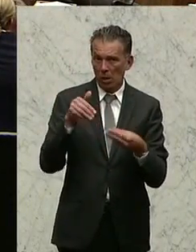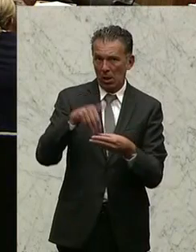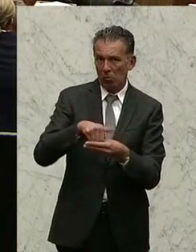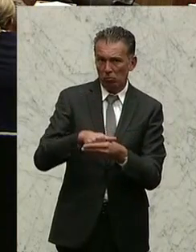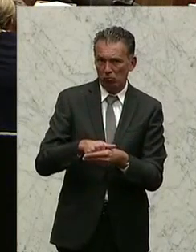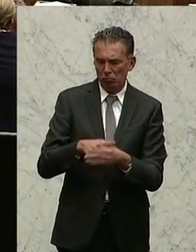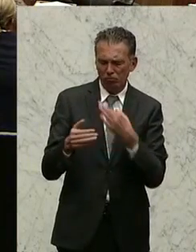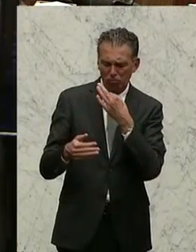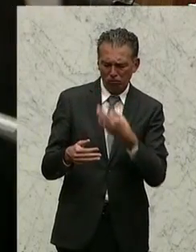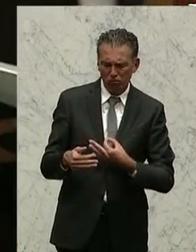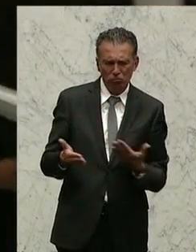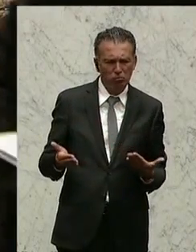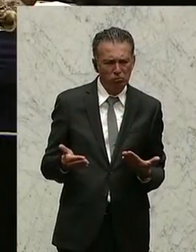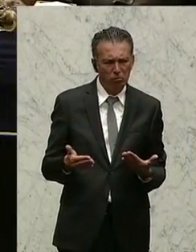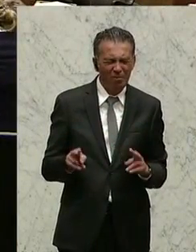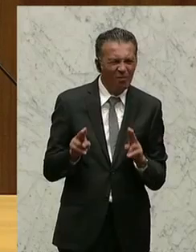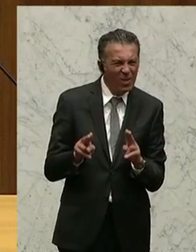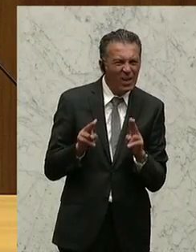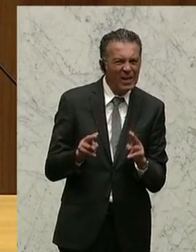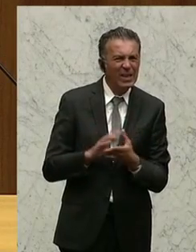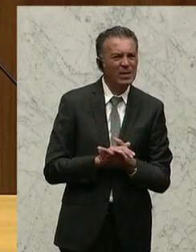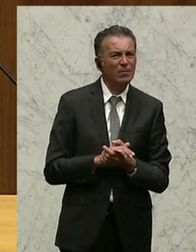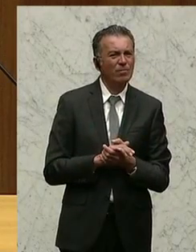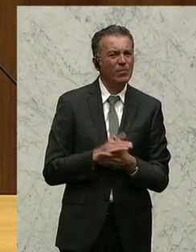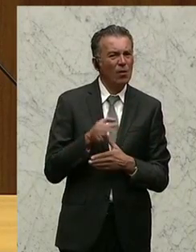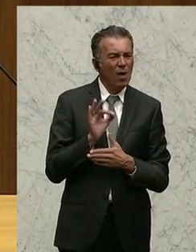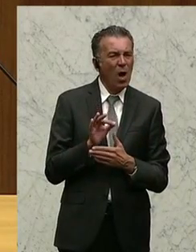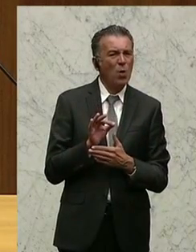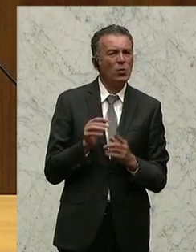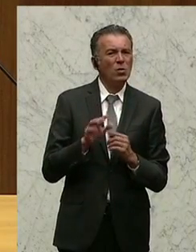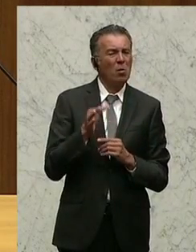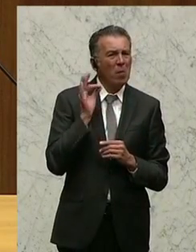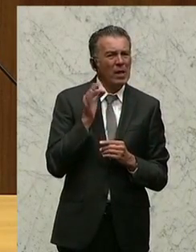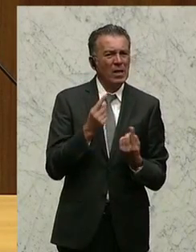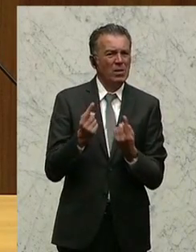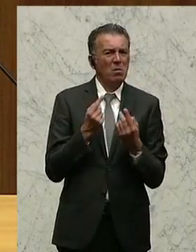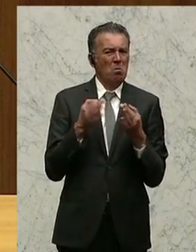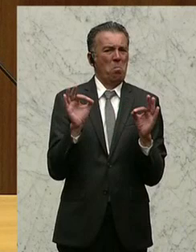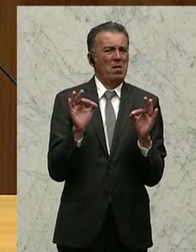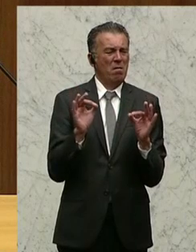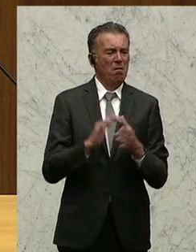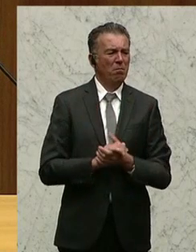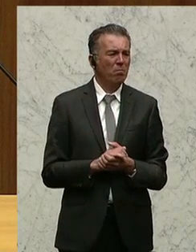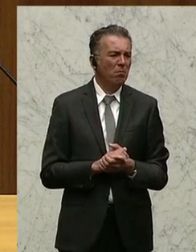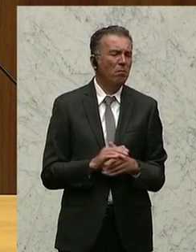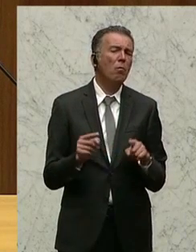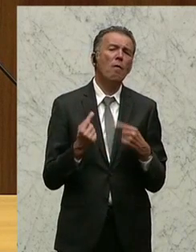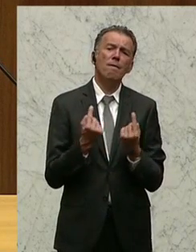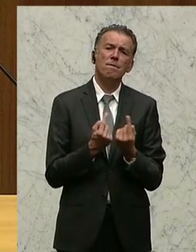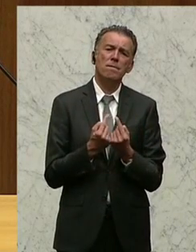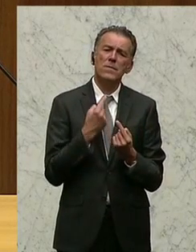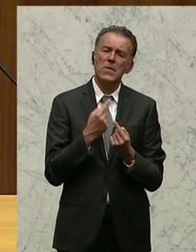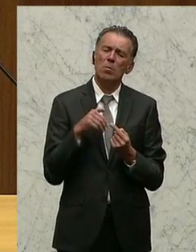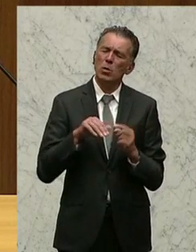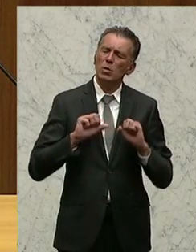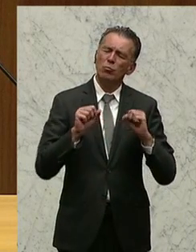stellt sich mir schon die Frage, ob das wirklich die Situation der Frauen und Mädchen verbessert. Wir sind dafür, alles